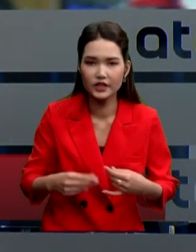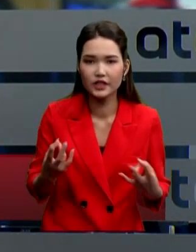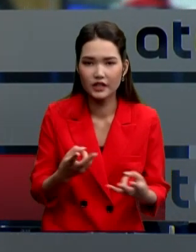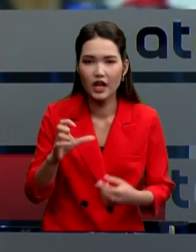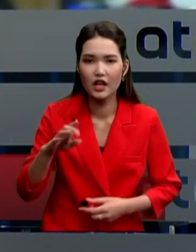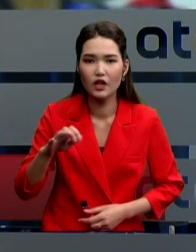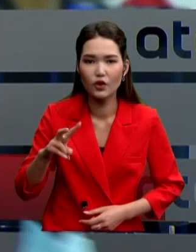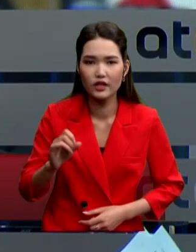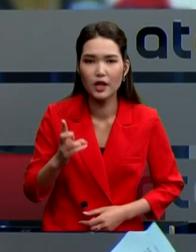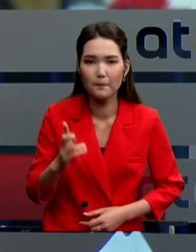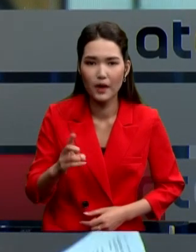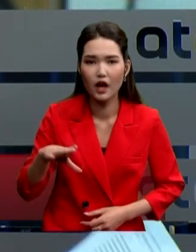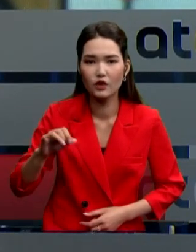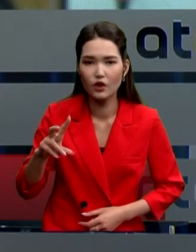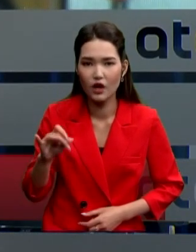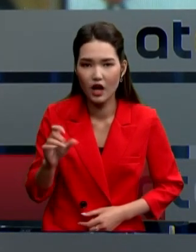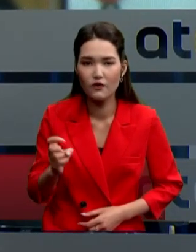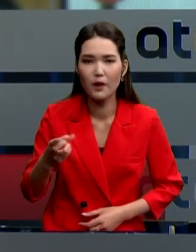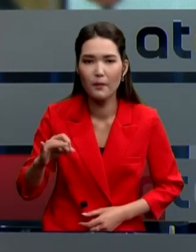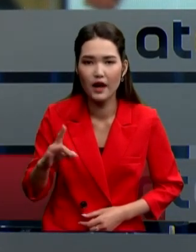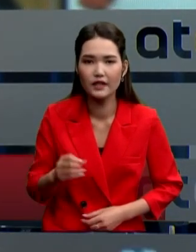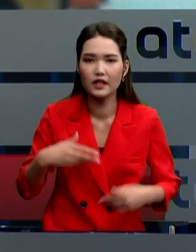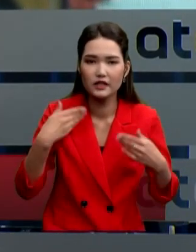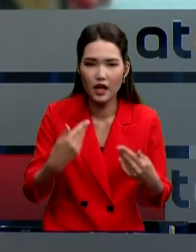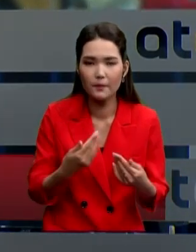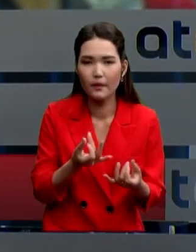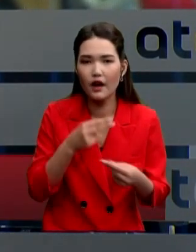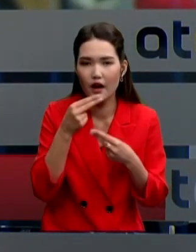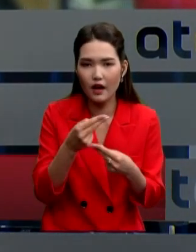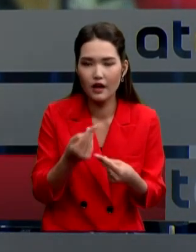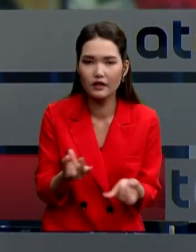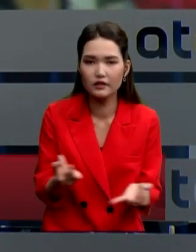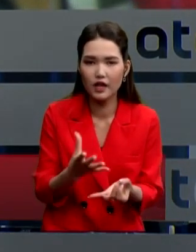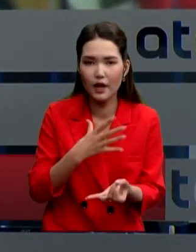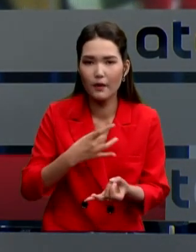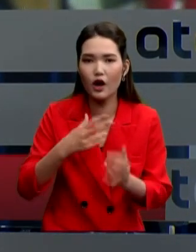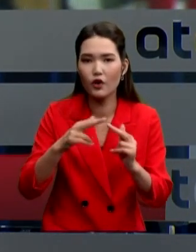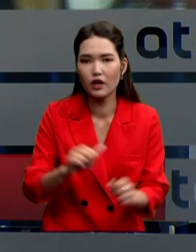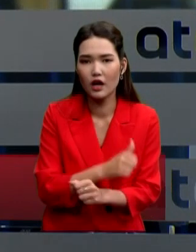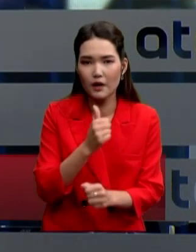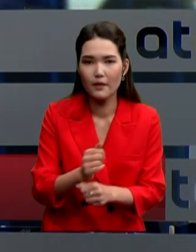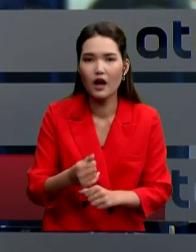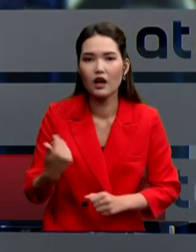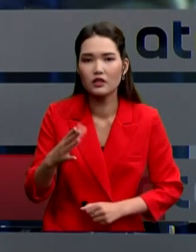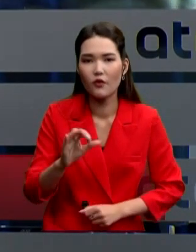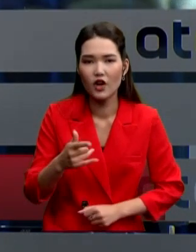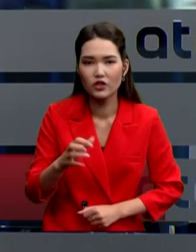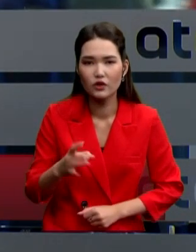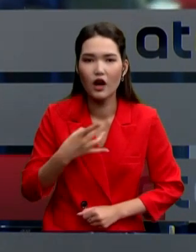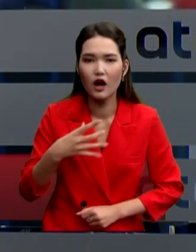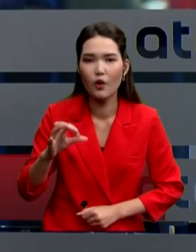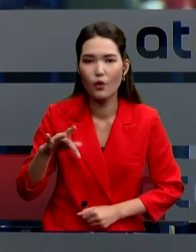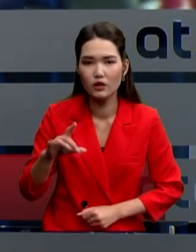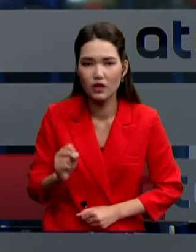Энтони Блинкен Тоқаевқа Байденнің сәлемдемесін айтып үлгерді. Ағы башысы ресми Вашингтонның ағордамен